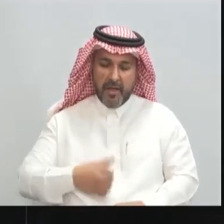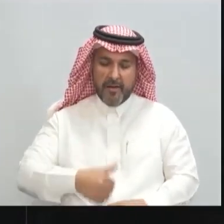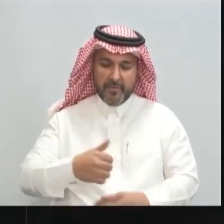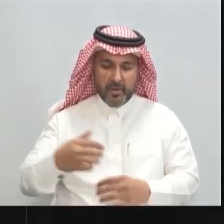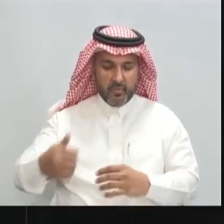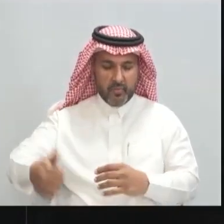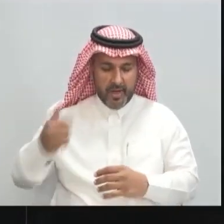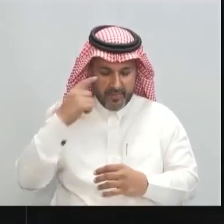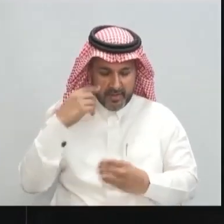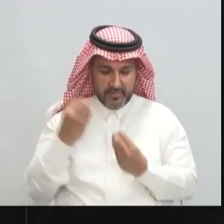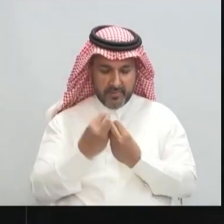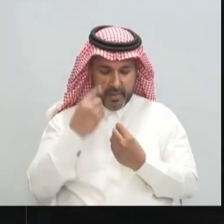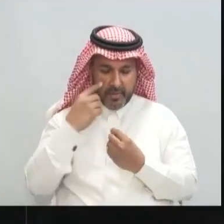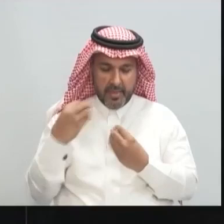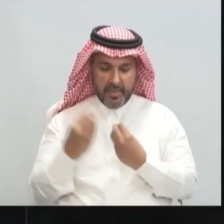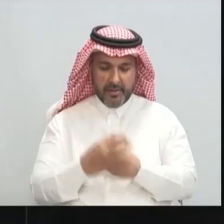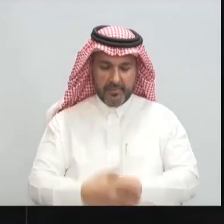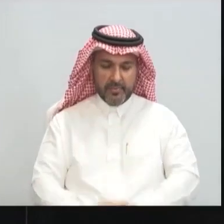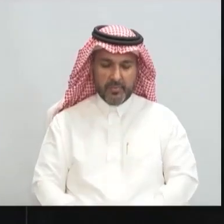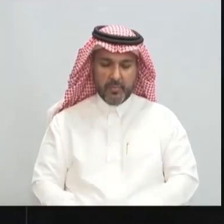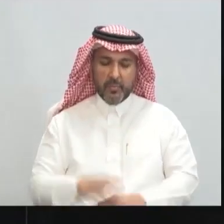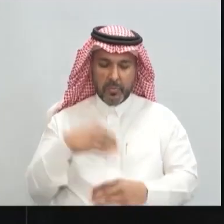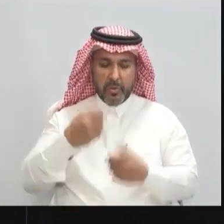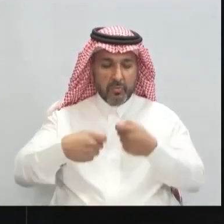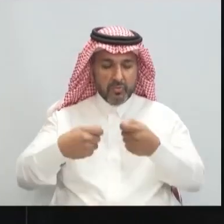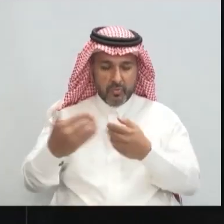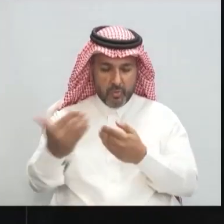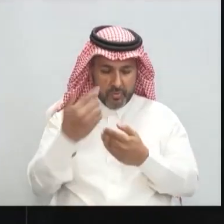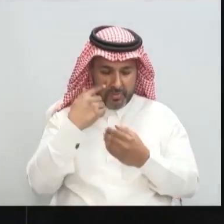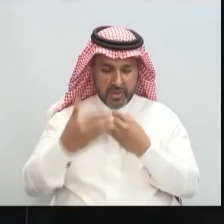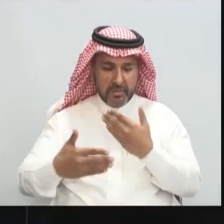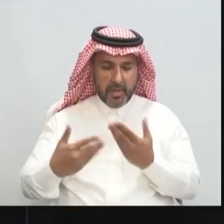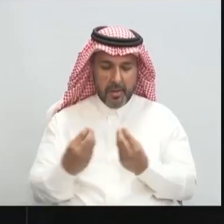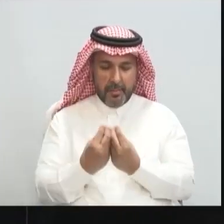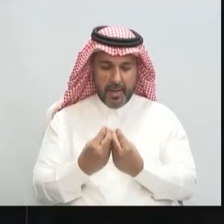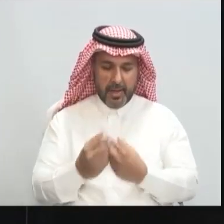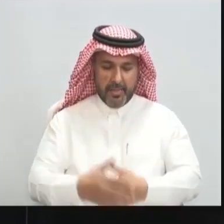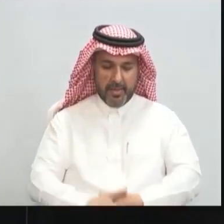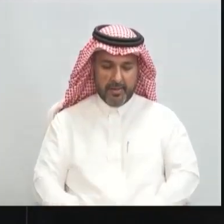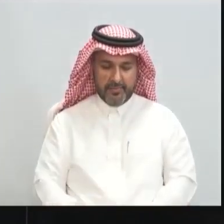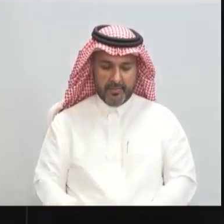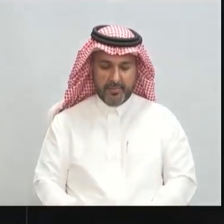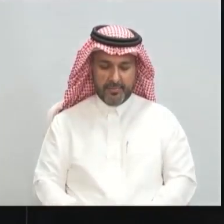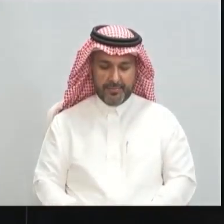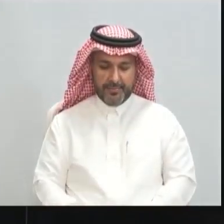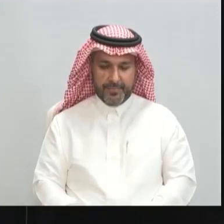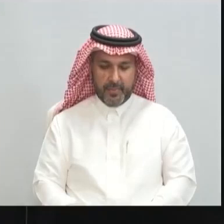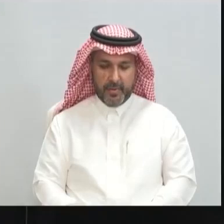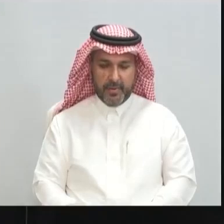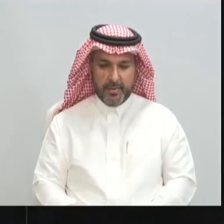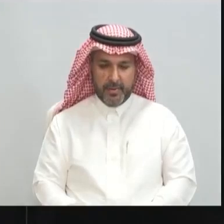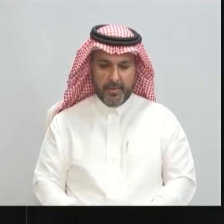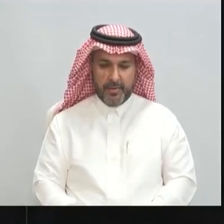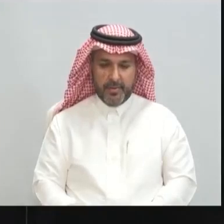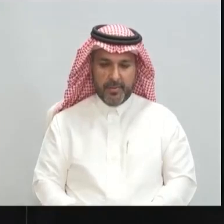للمدير الجميع مستفيد للعميل وكذلك للمنظمه اذا لا يكون فقط مثلا المنظمه هي المستفيد ده او المدير هو المستفيد